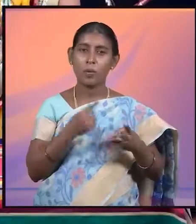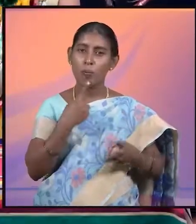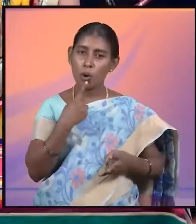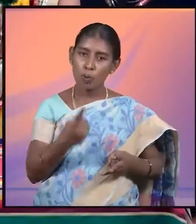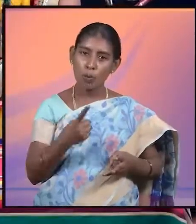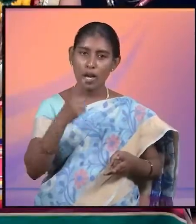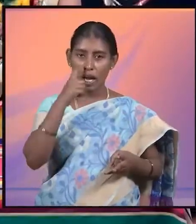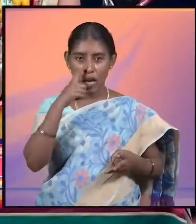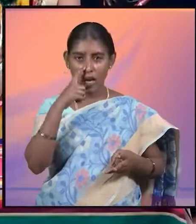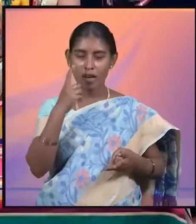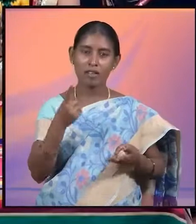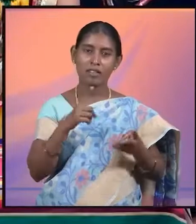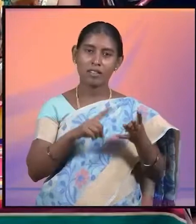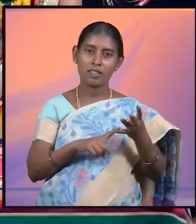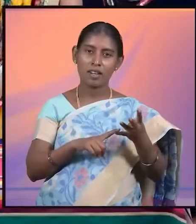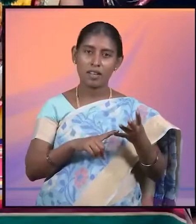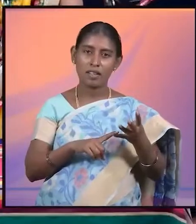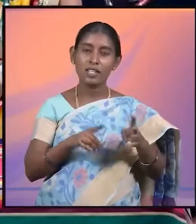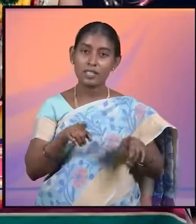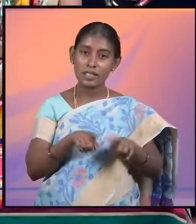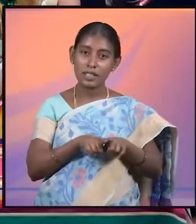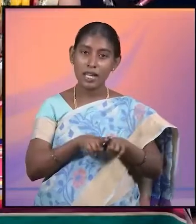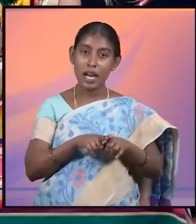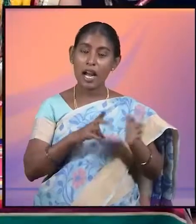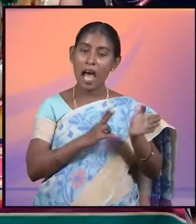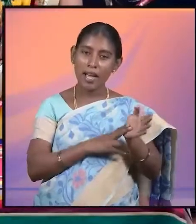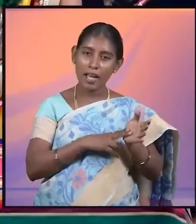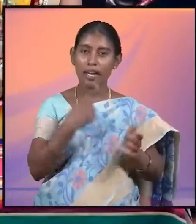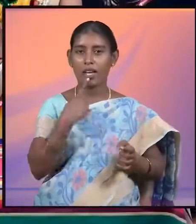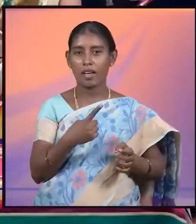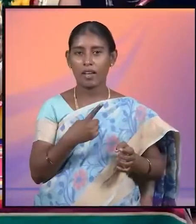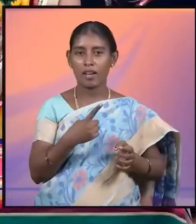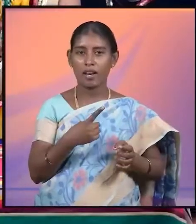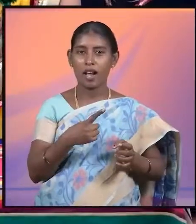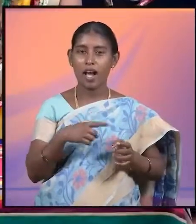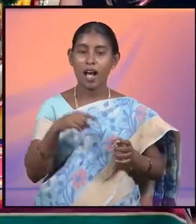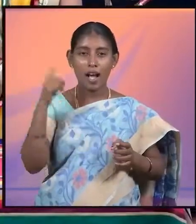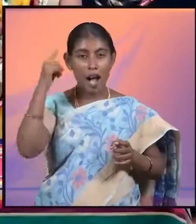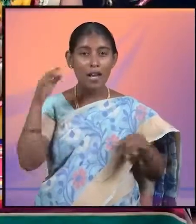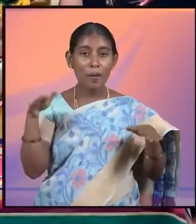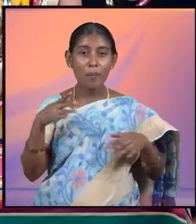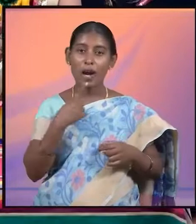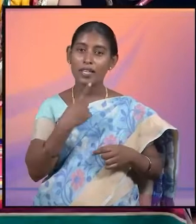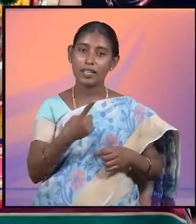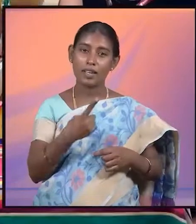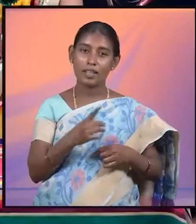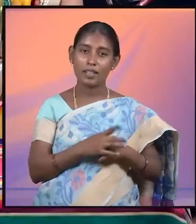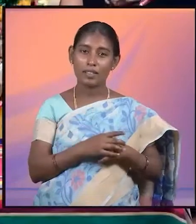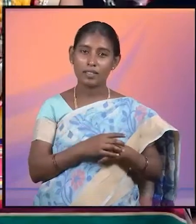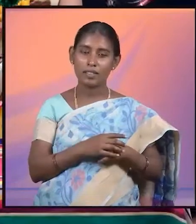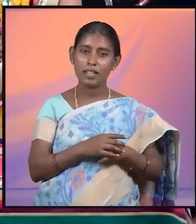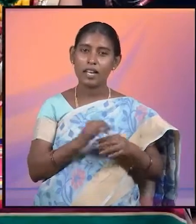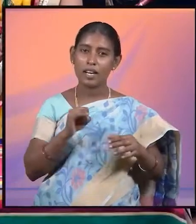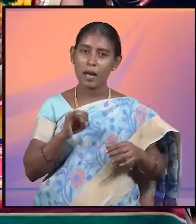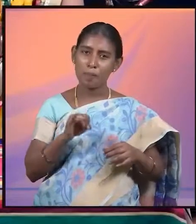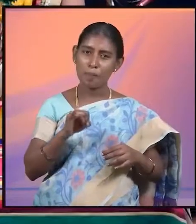குயத்தியார், பொன்முடியார், அல்லூர் நன்முல்லையார், நக்கண்ணையார், காக்கைப்பாடினியார், வெள்ளி